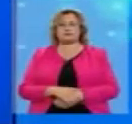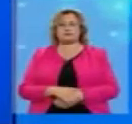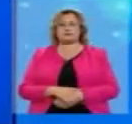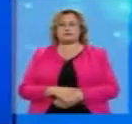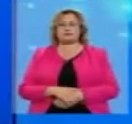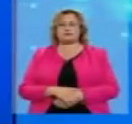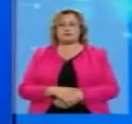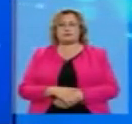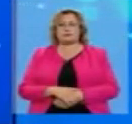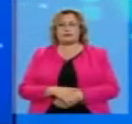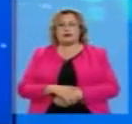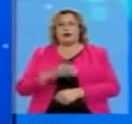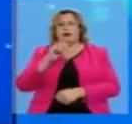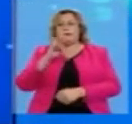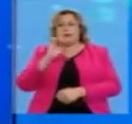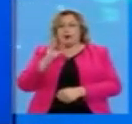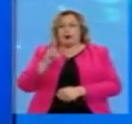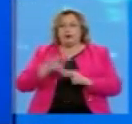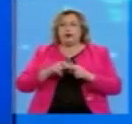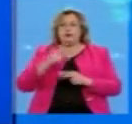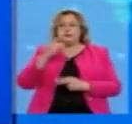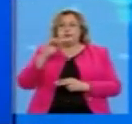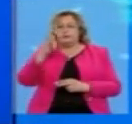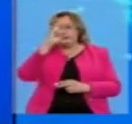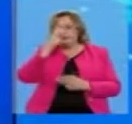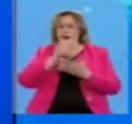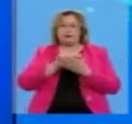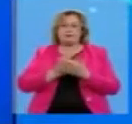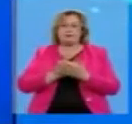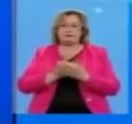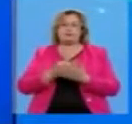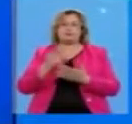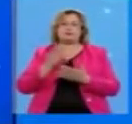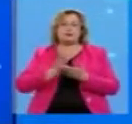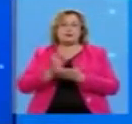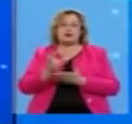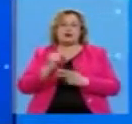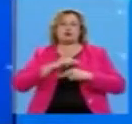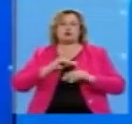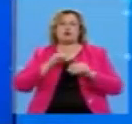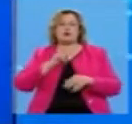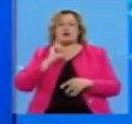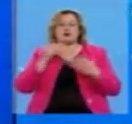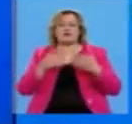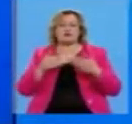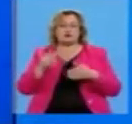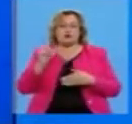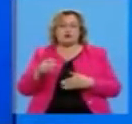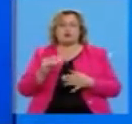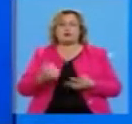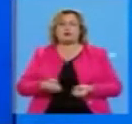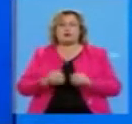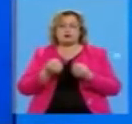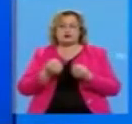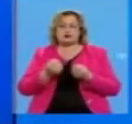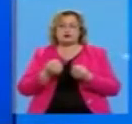Дипломын енді алған жастардың жұмысқа орналасуына жас кәсіпкерлердің бастамаларын демеуге бағытталған мемлекеттік бағдарламалардың бірі еңбек.